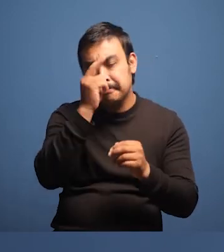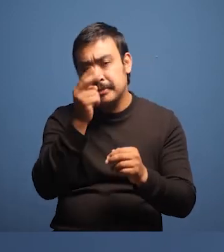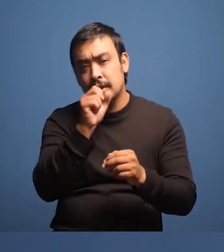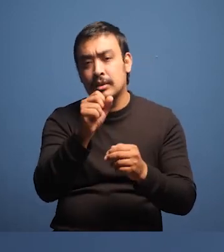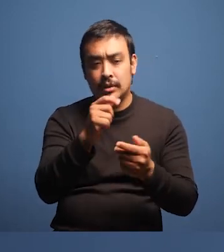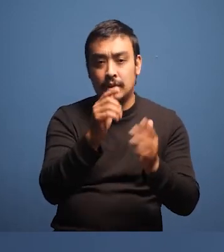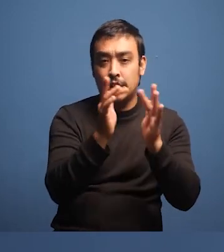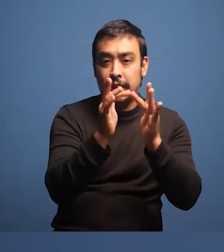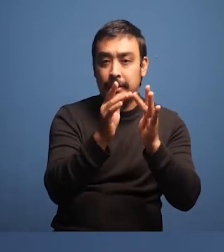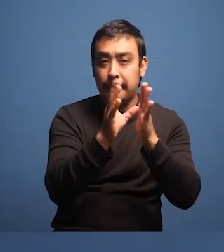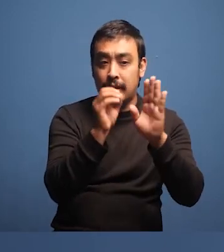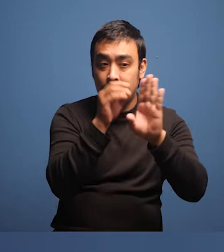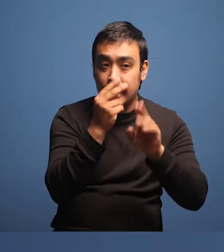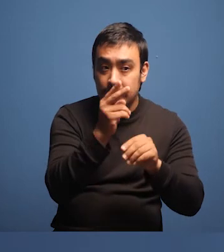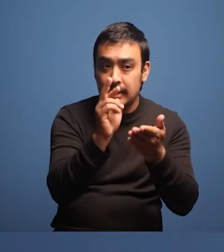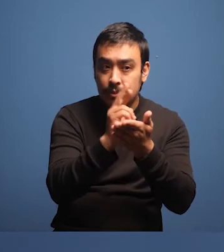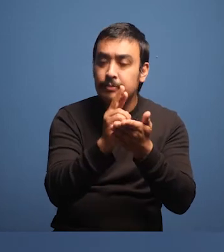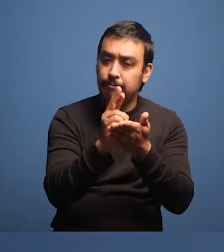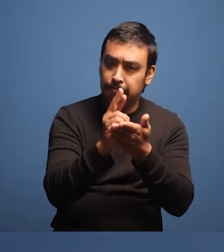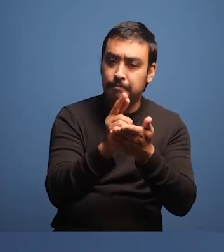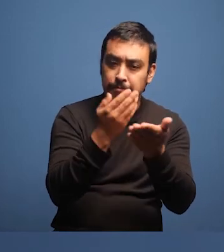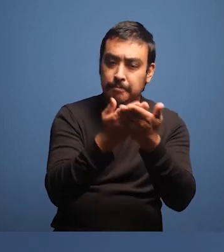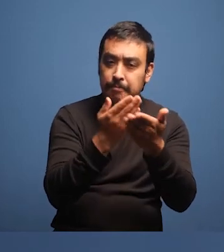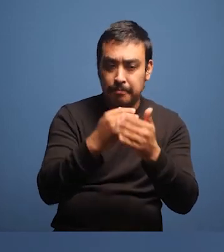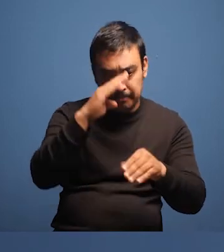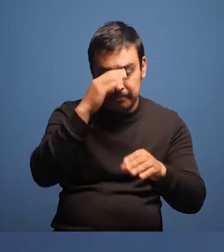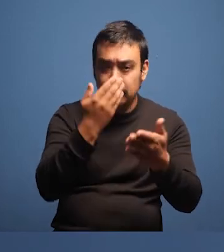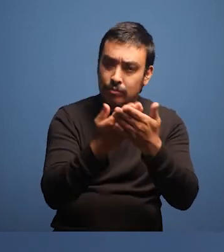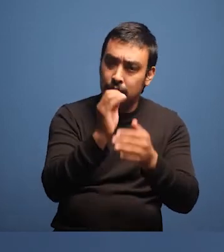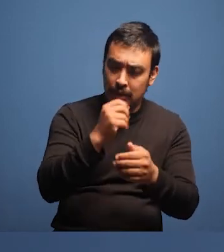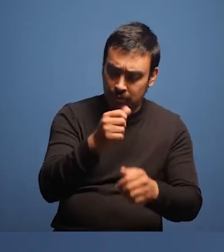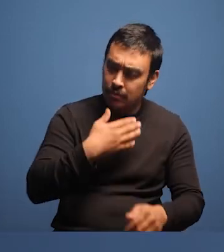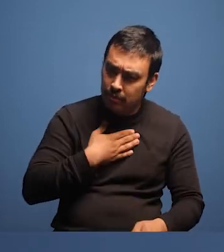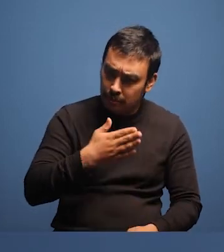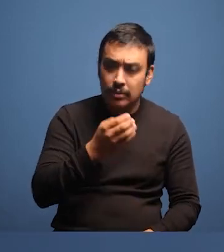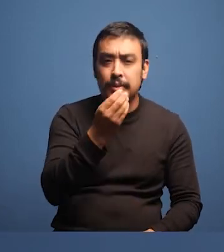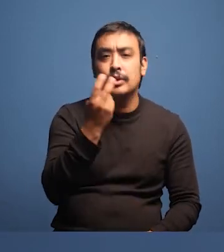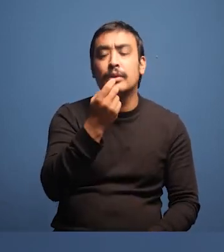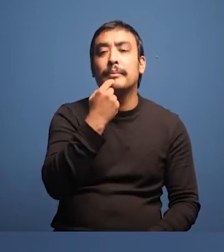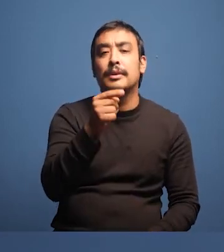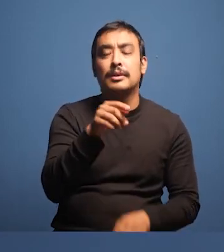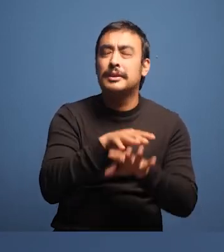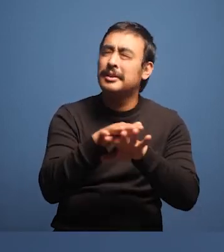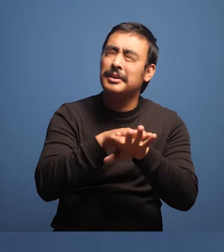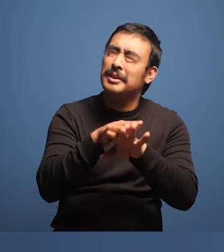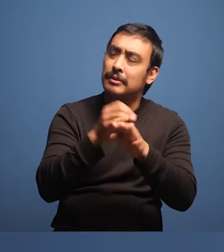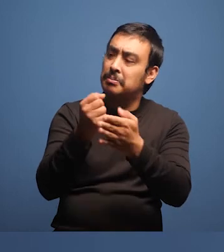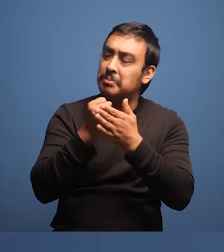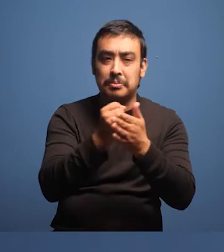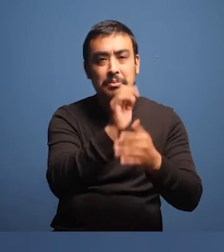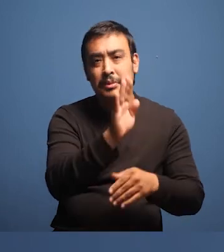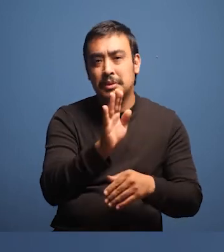साइटमा गएर पनि तपाईँले चाहिँ रिपोर्ट गर्न सक्नुहुन्छ है। तपाईँ एकचोटि आफूले हिम्मत गरेर स्पिकअप गर्न खोज्नुभयो भने देयर आर लट्स अफ हेल्पिङ ह्यान्ड के जसले